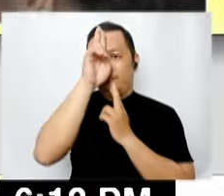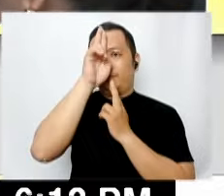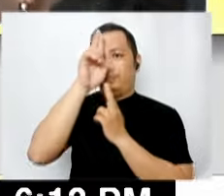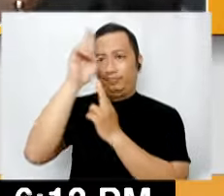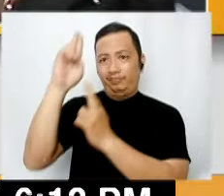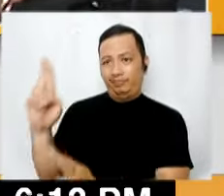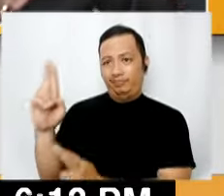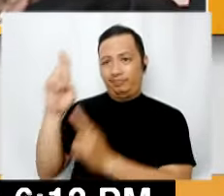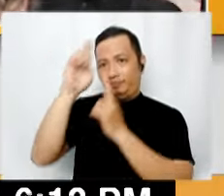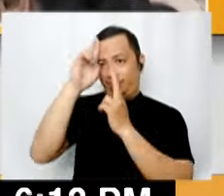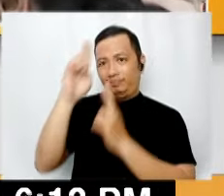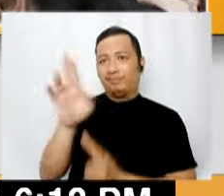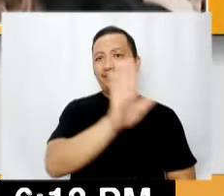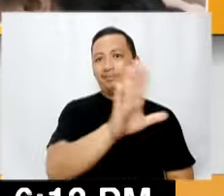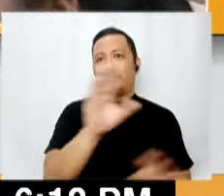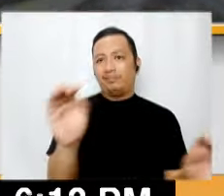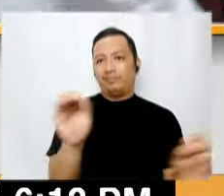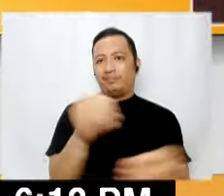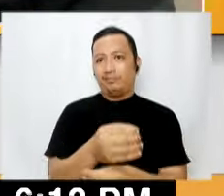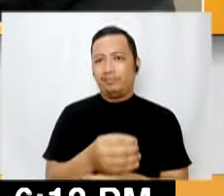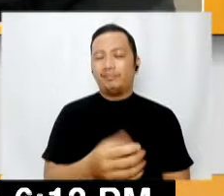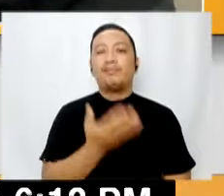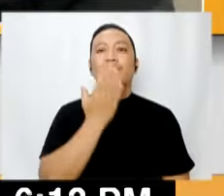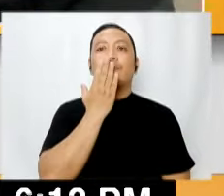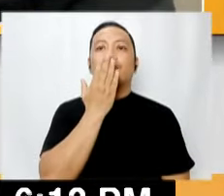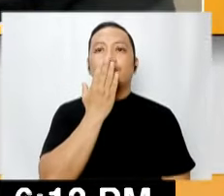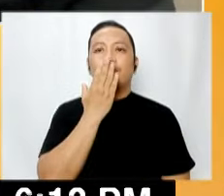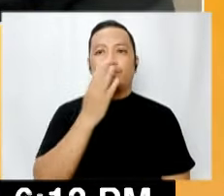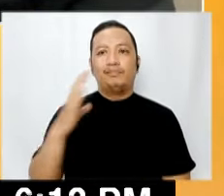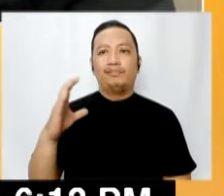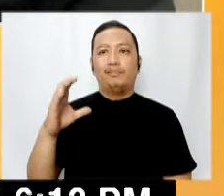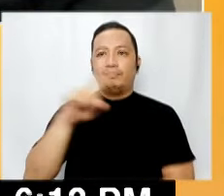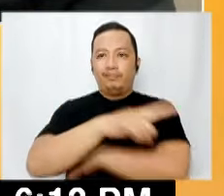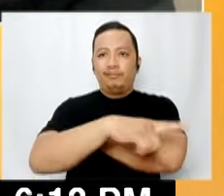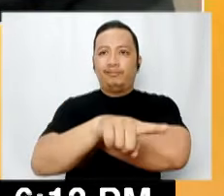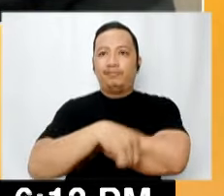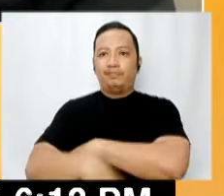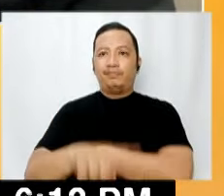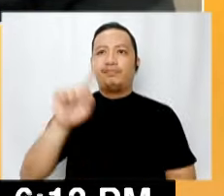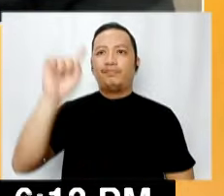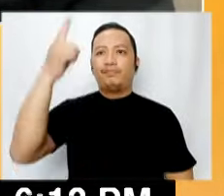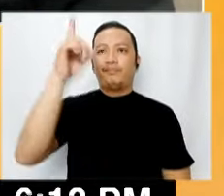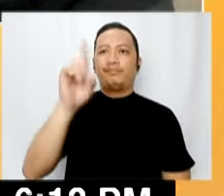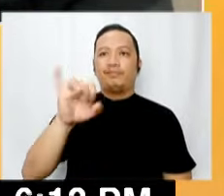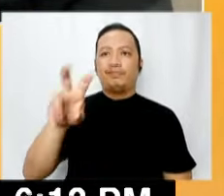kanyang opisina. Maraming salamat po sa inyo, Zambales 1st District Representative Jefferson Kong-Hoon.